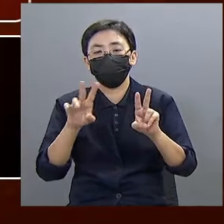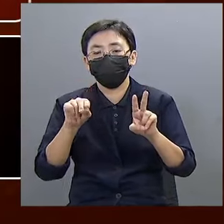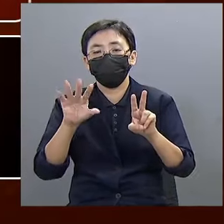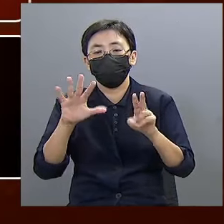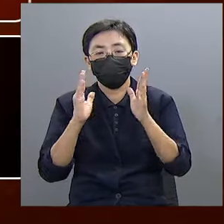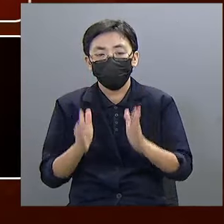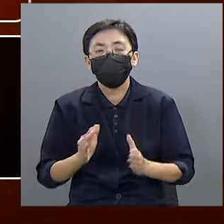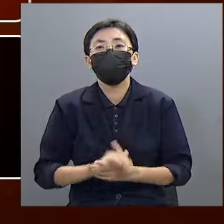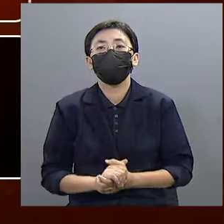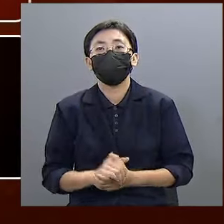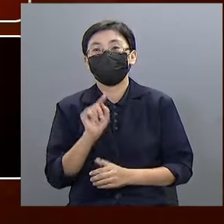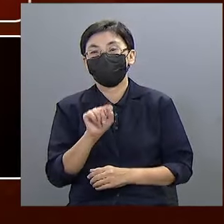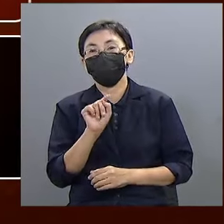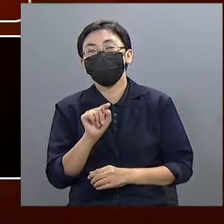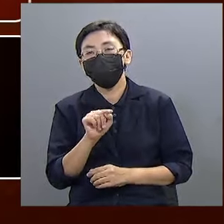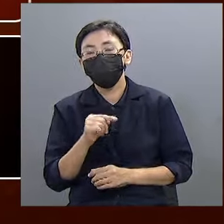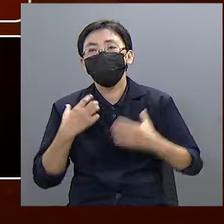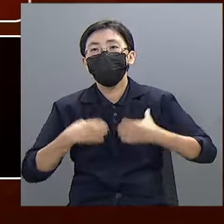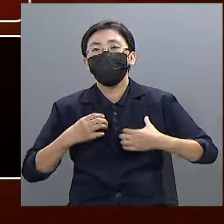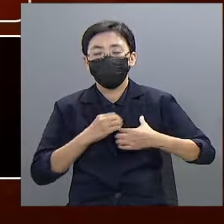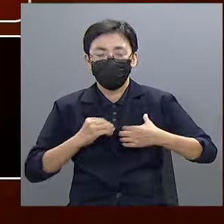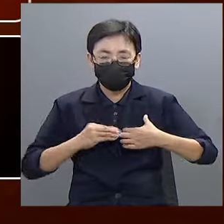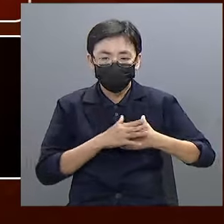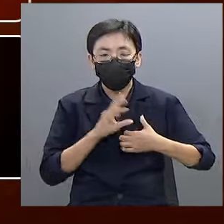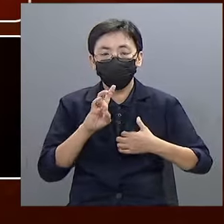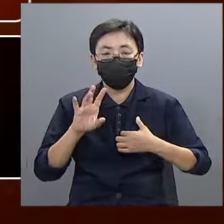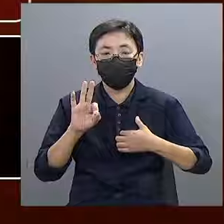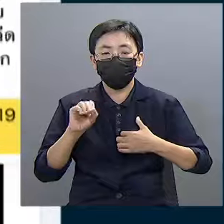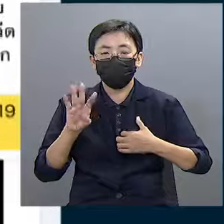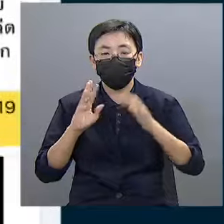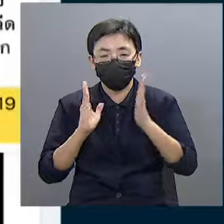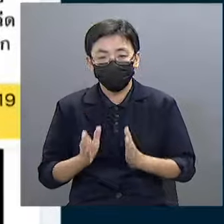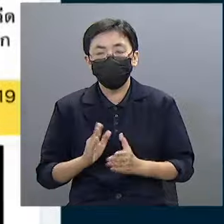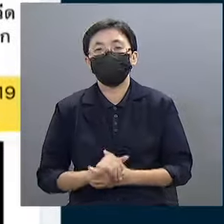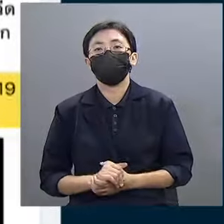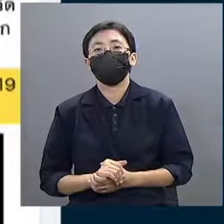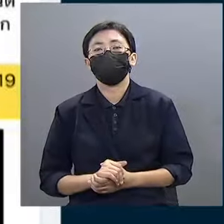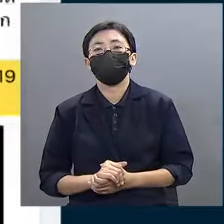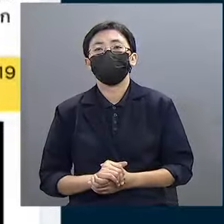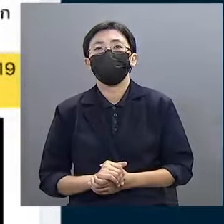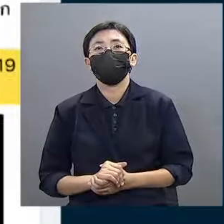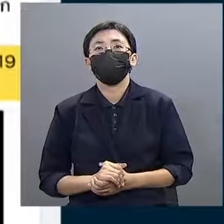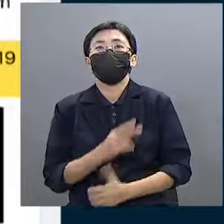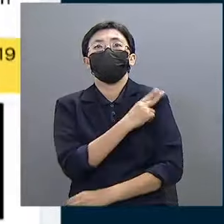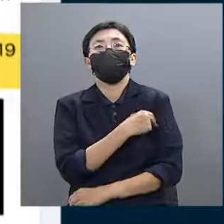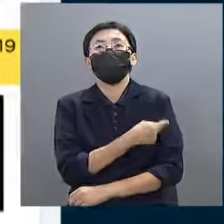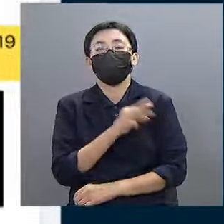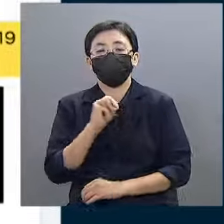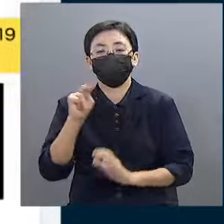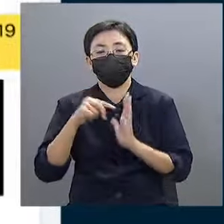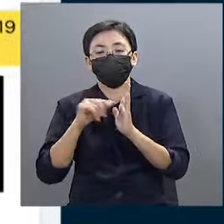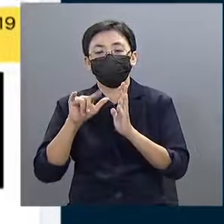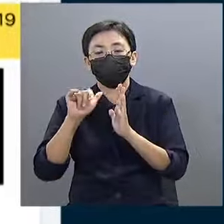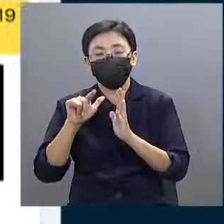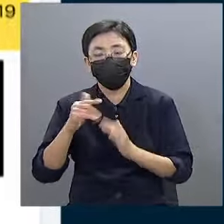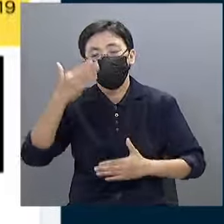คนในจำนวนนี้ปอดอักเสบ794คนค่ะและเพื่อนมนูญลีเชวงวงศ์แพทย์ด้านโรคระบบทางเดินหาย